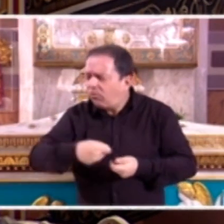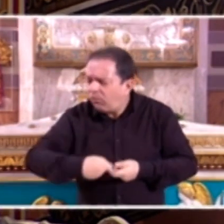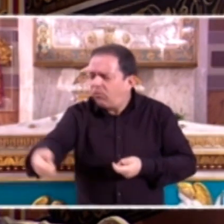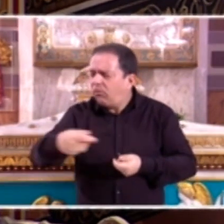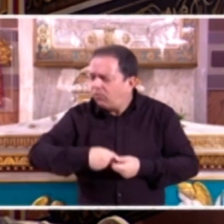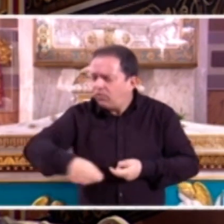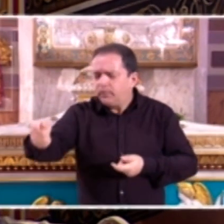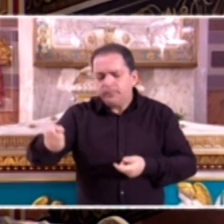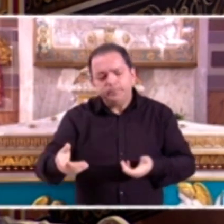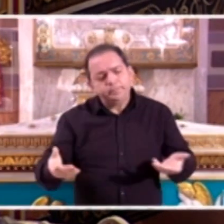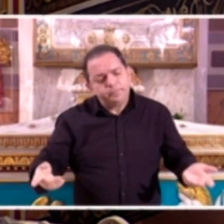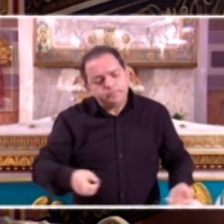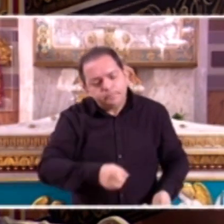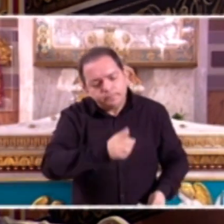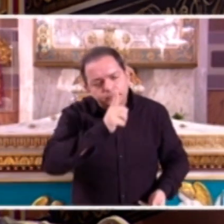βόσκιν